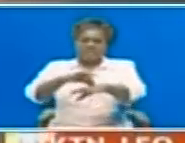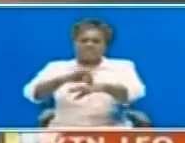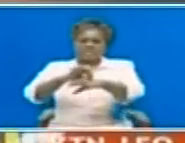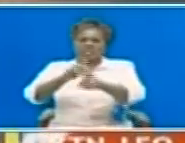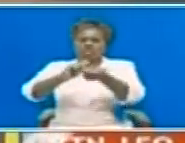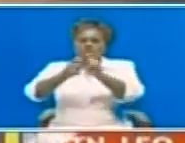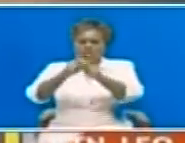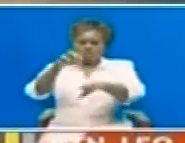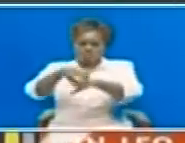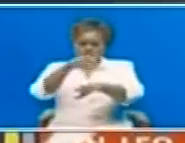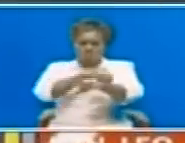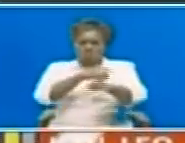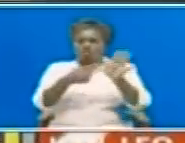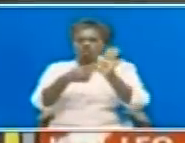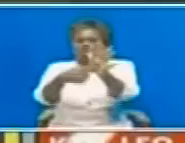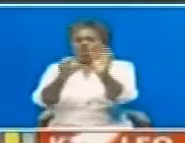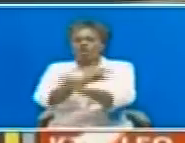most of the wounds are exposed.